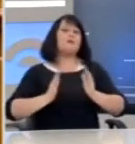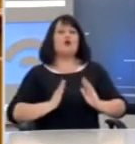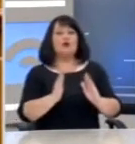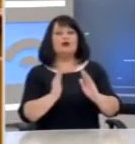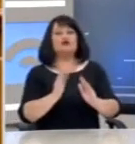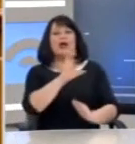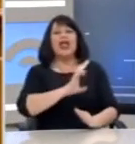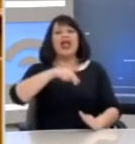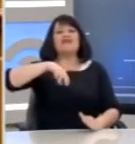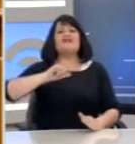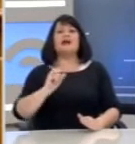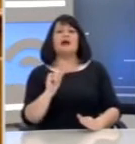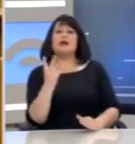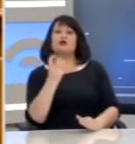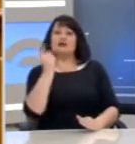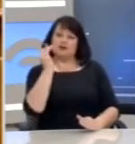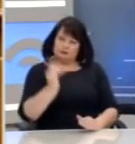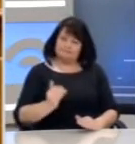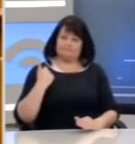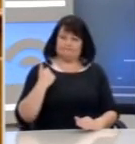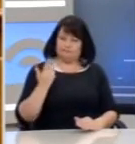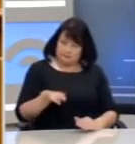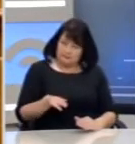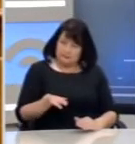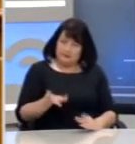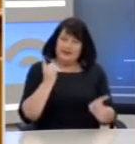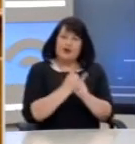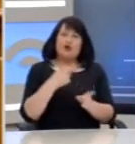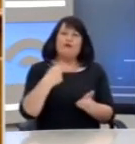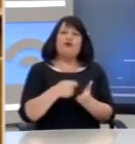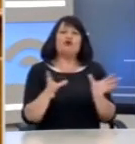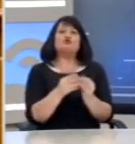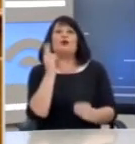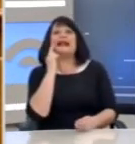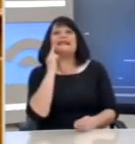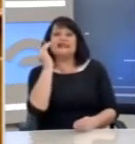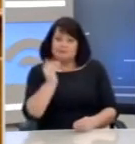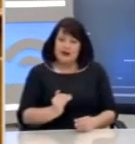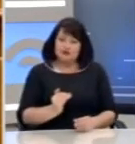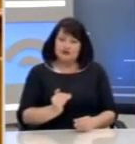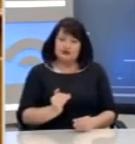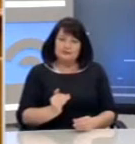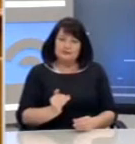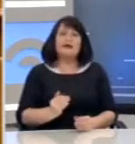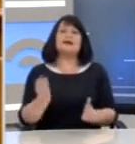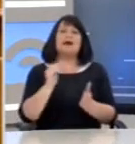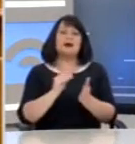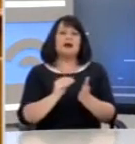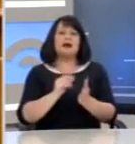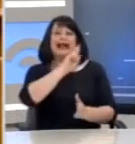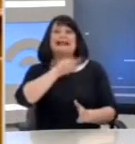του έμφυα κατά 20%, μείωση του ειδικού φόρου κατανάλωσης στο κρασί, καθώς κατάργηση,